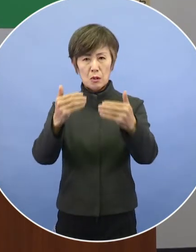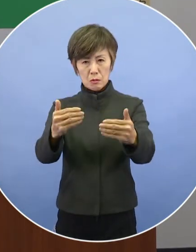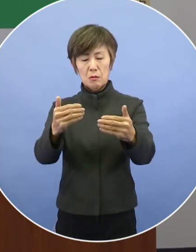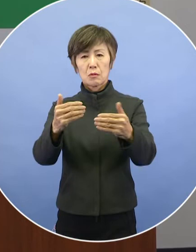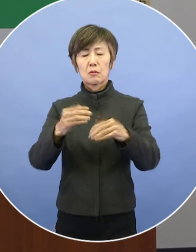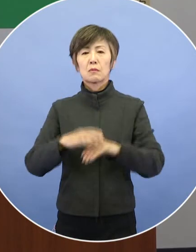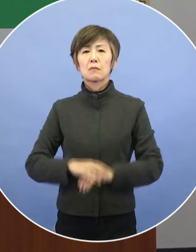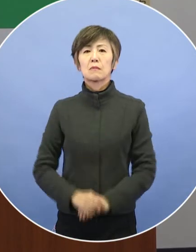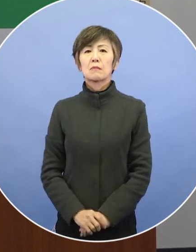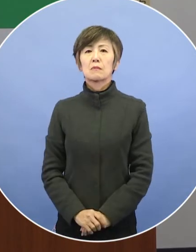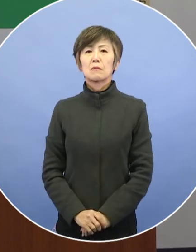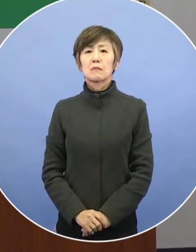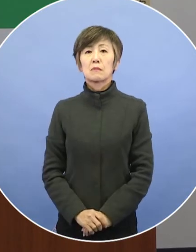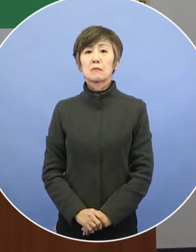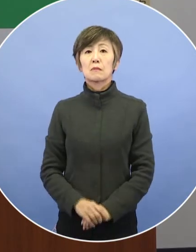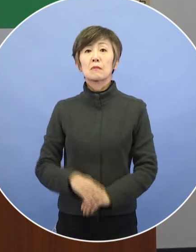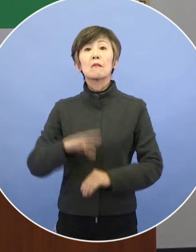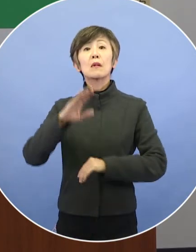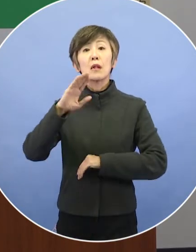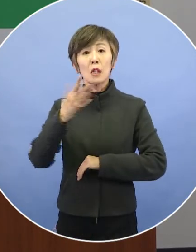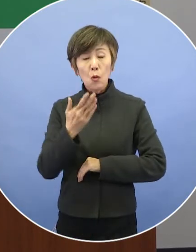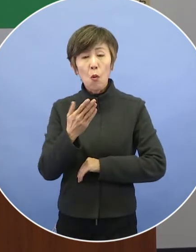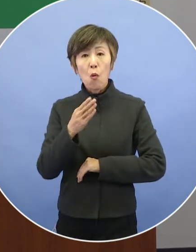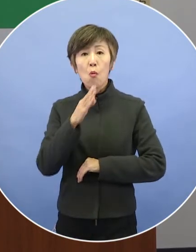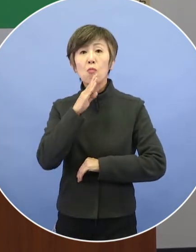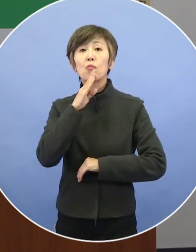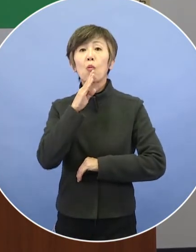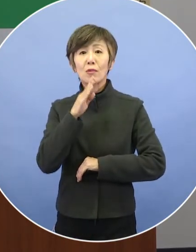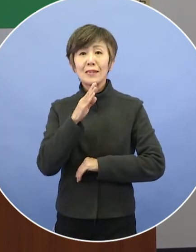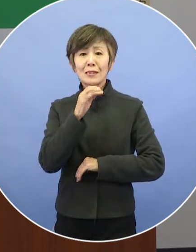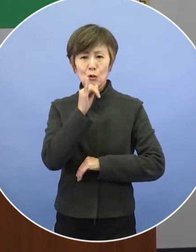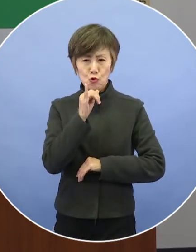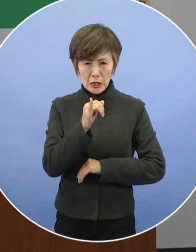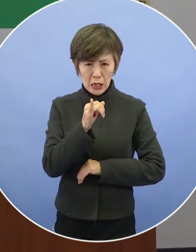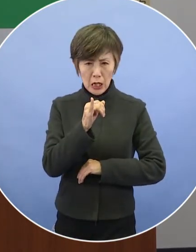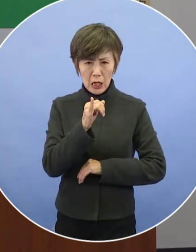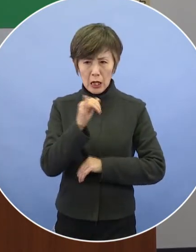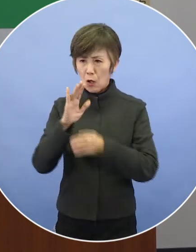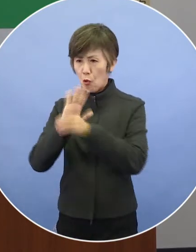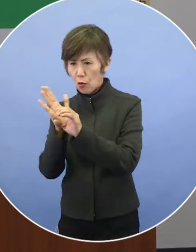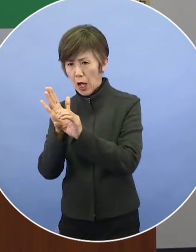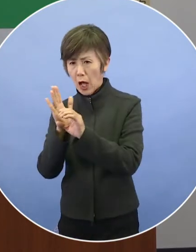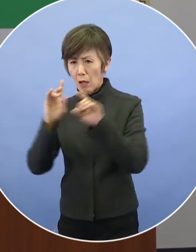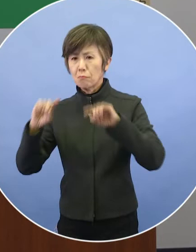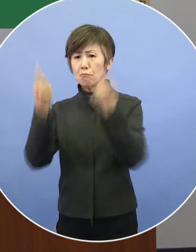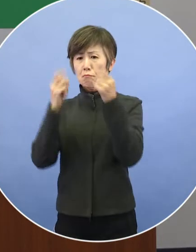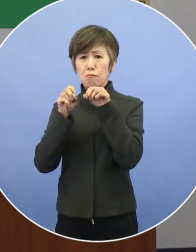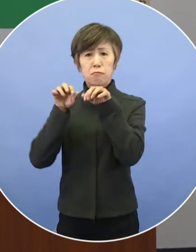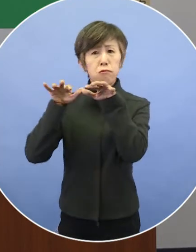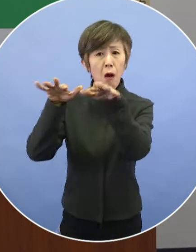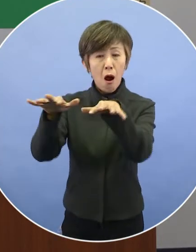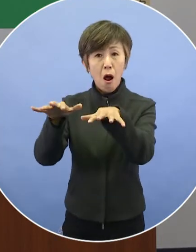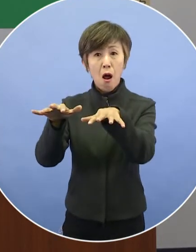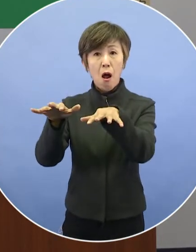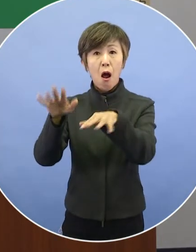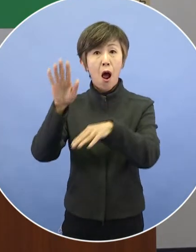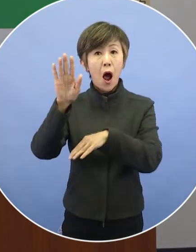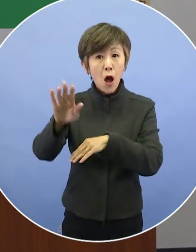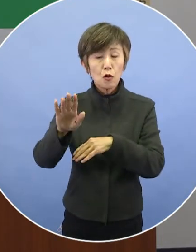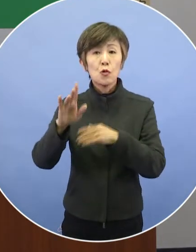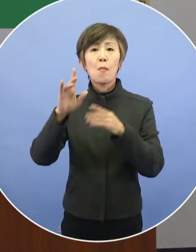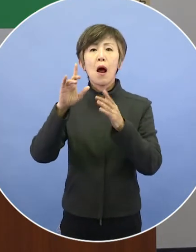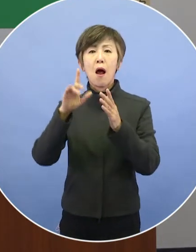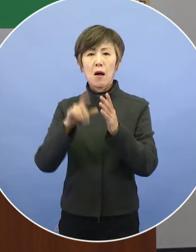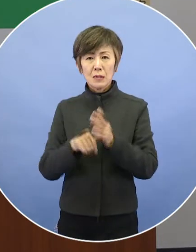いうことでございますただですねやはり本当にインフルエンザとコロナが一気に広がってきたときにです